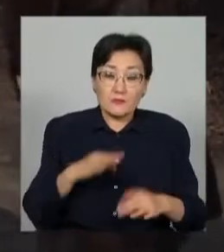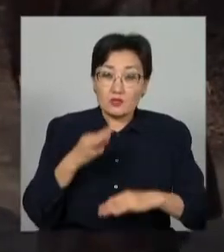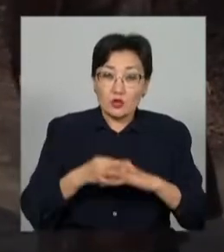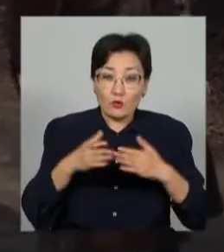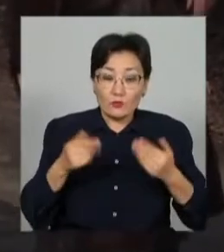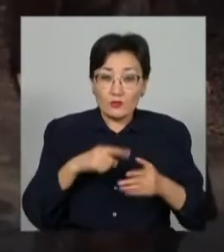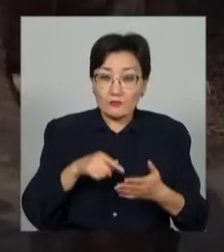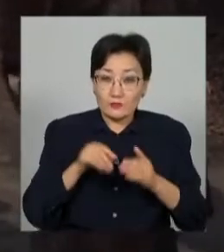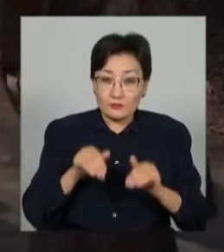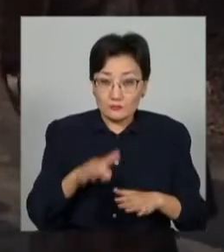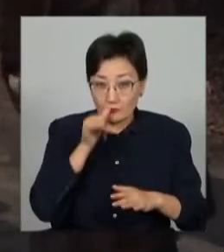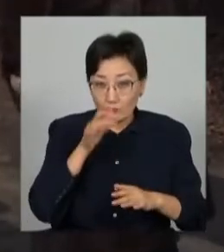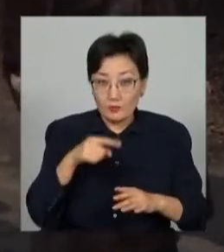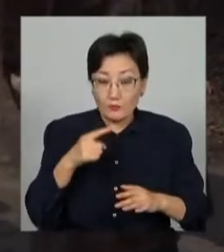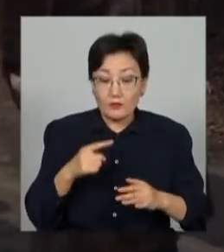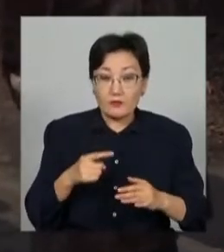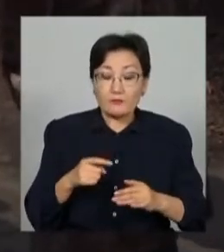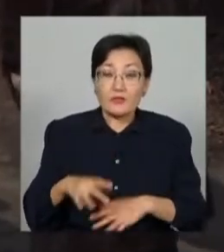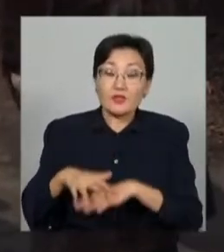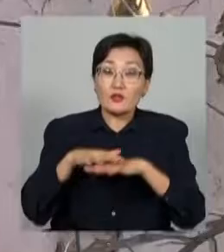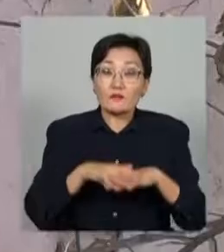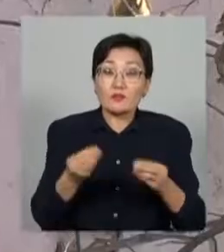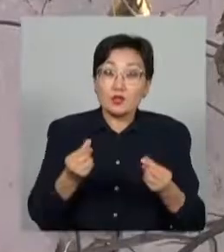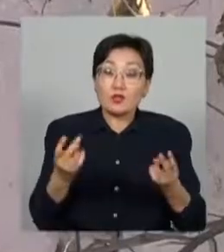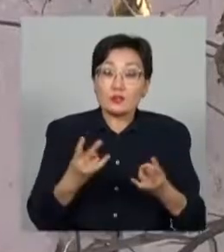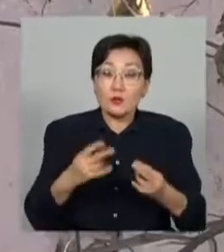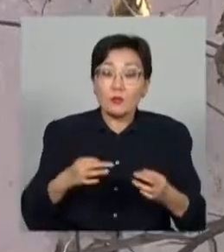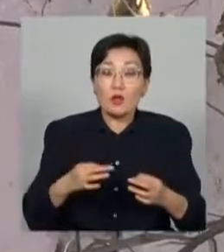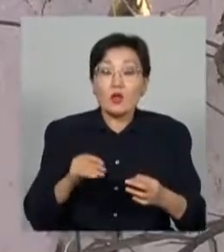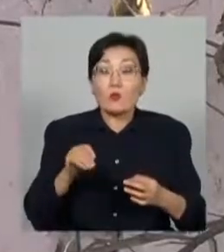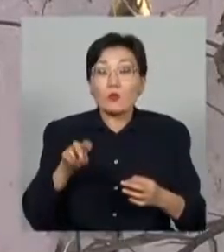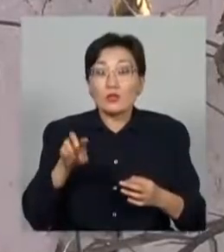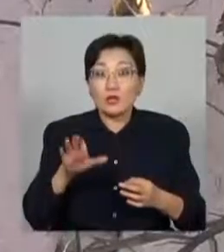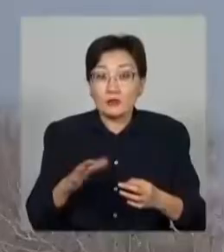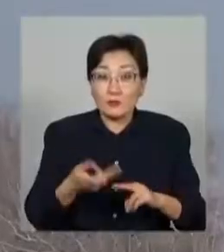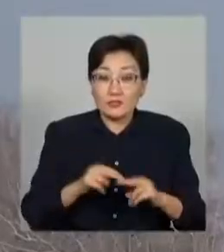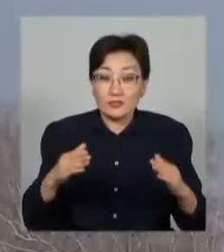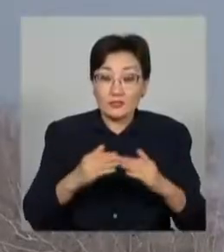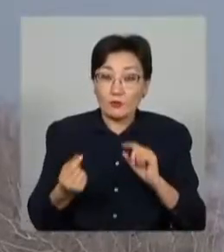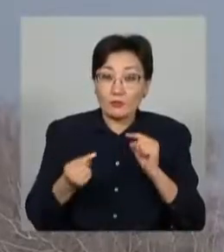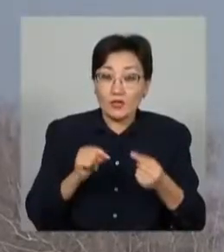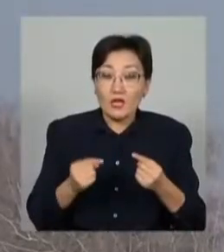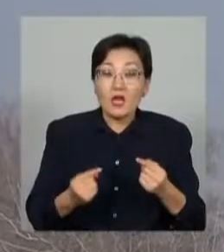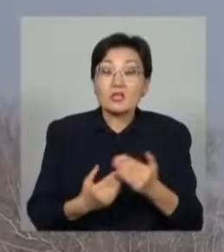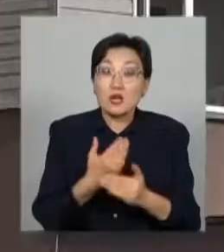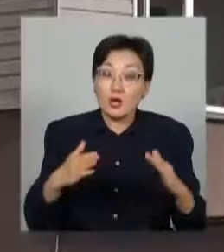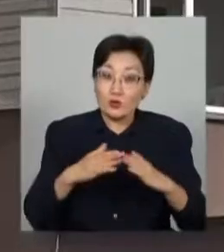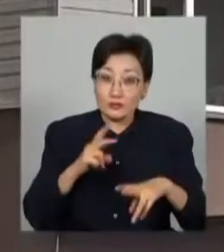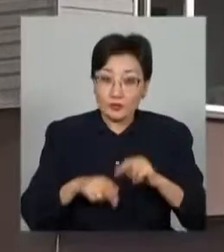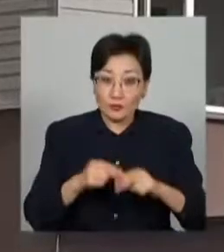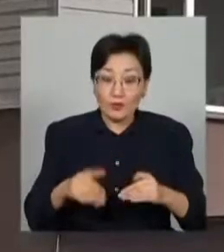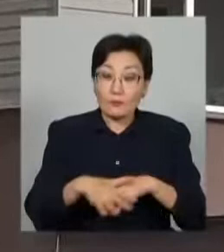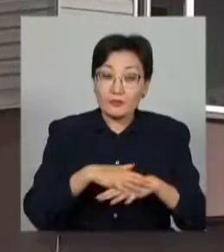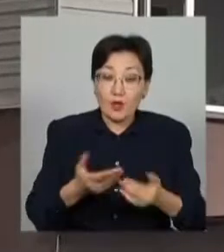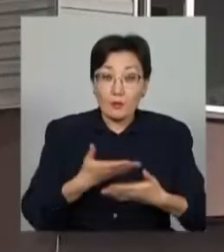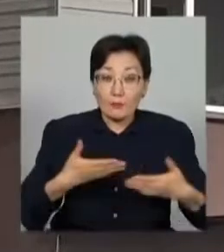вопрос шеше алмаймыз дейді. Инвестор керек дейді. Жұбан Молдағалиев көшесіндегі бұл лашыққа қарама-қарсы жаңа үйлер салынған. Мұндағы